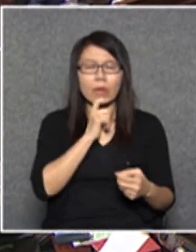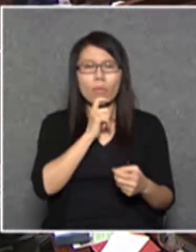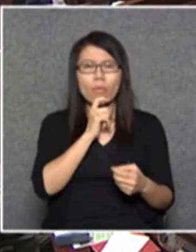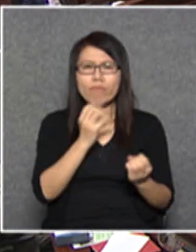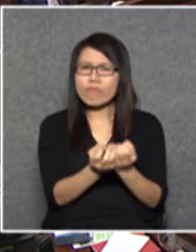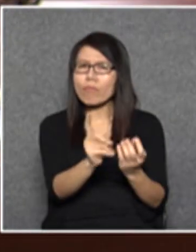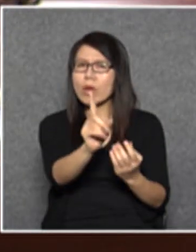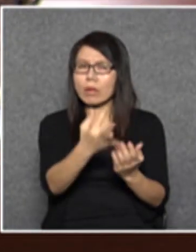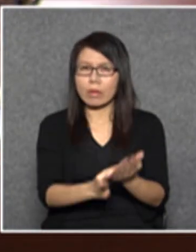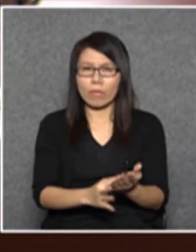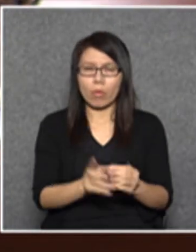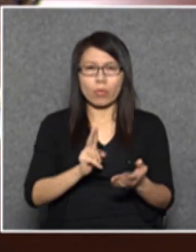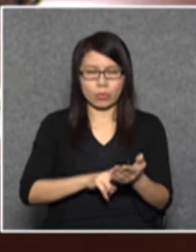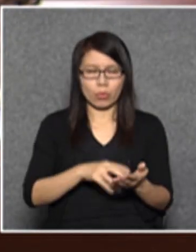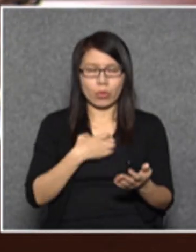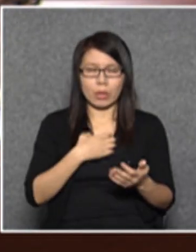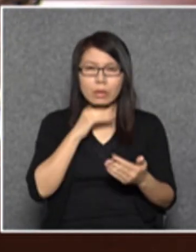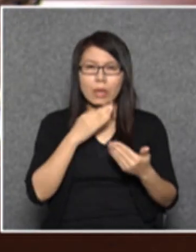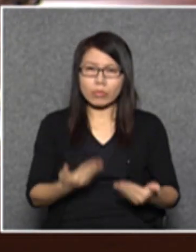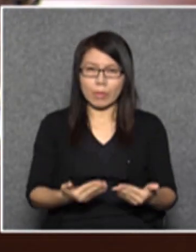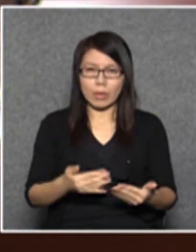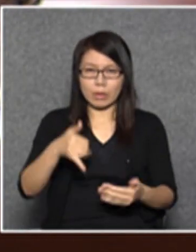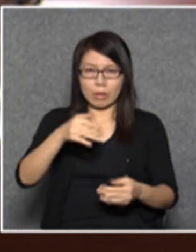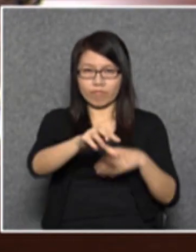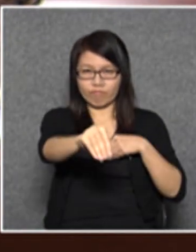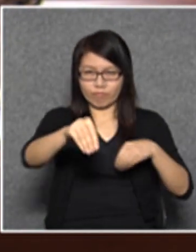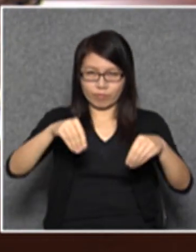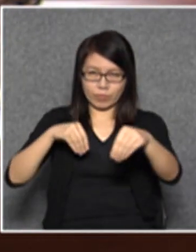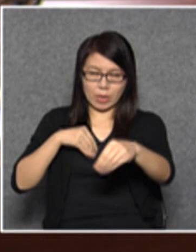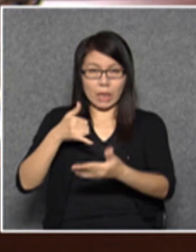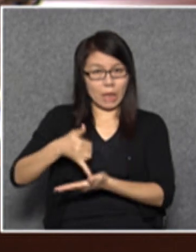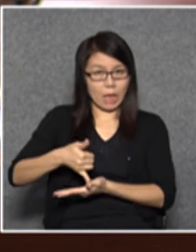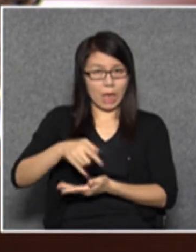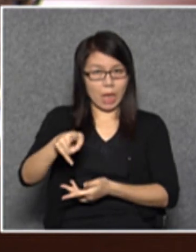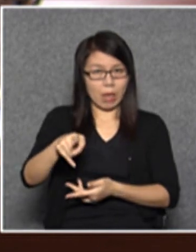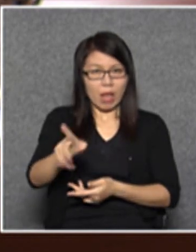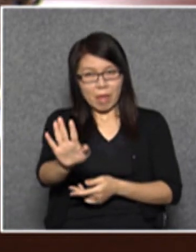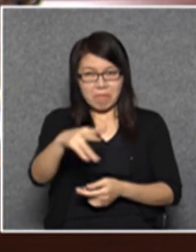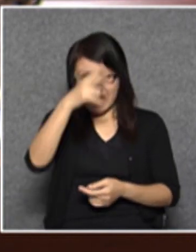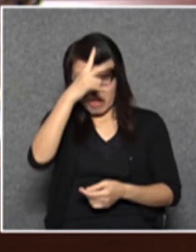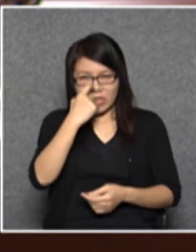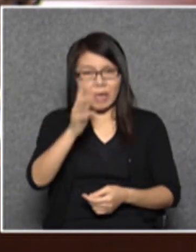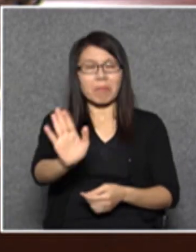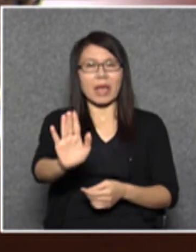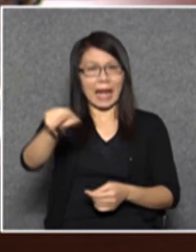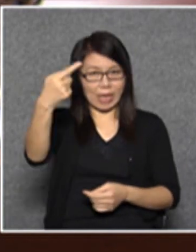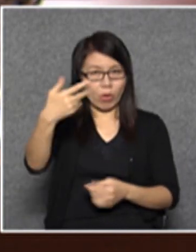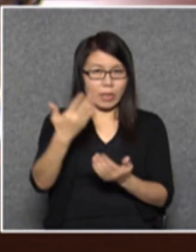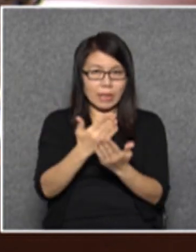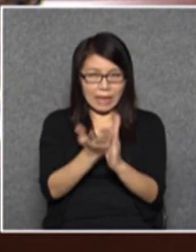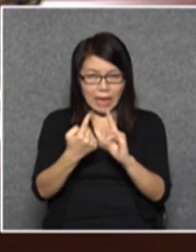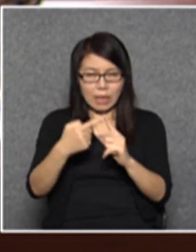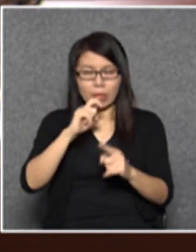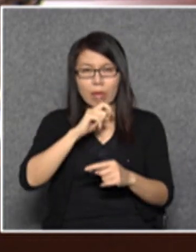咩地方呢？就係我相信，如果今日企喺你嗰個位置嘅人唔係你本人，係其他人，